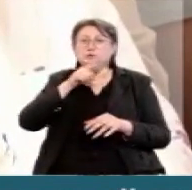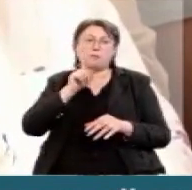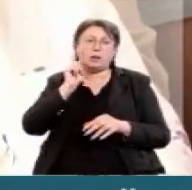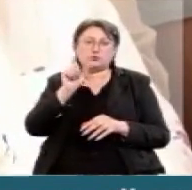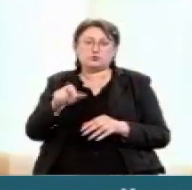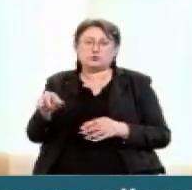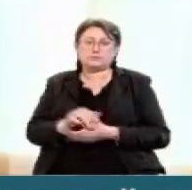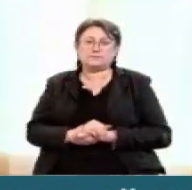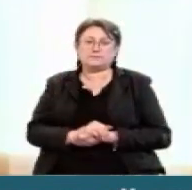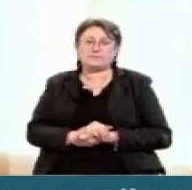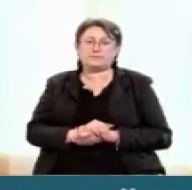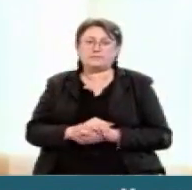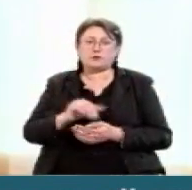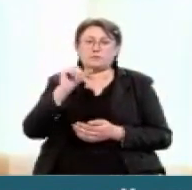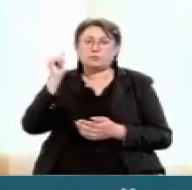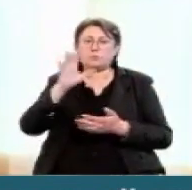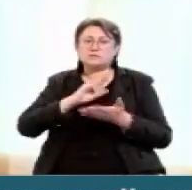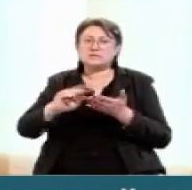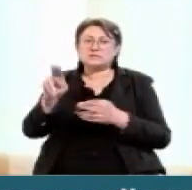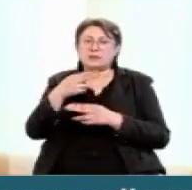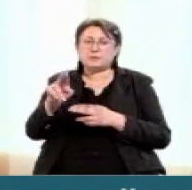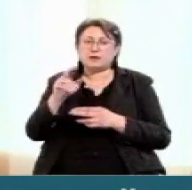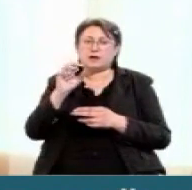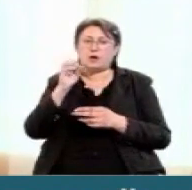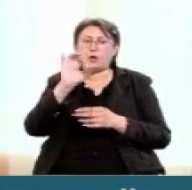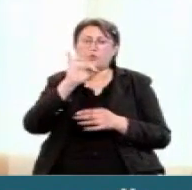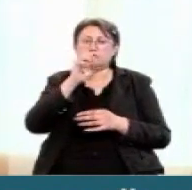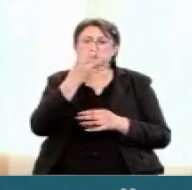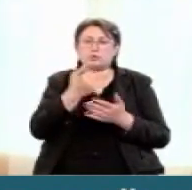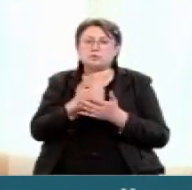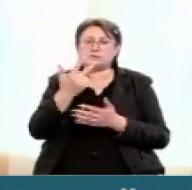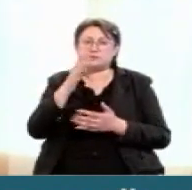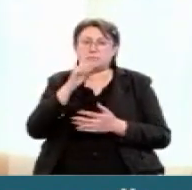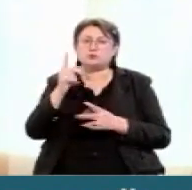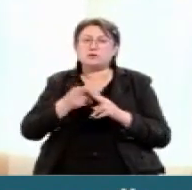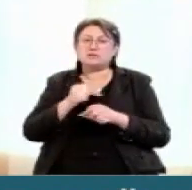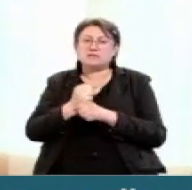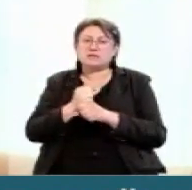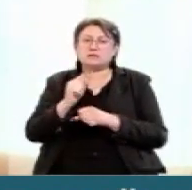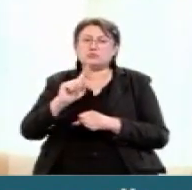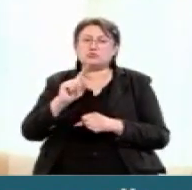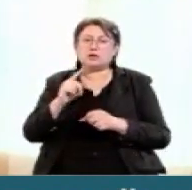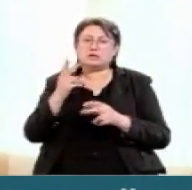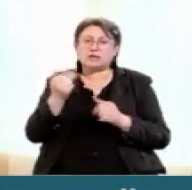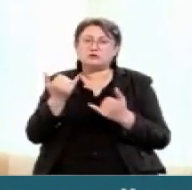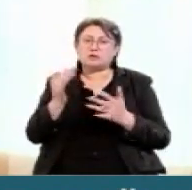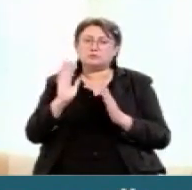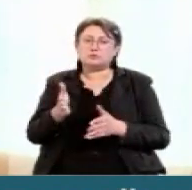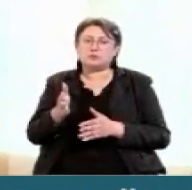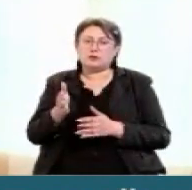молодежи. В прошлом году закон подписан в декабре, это от 14 до 35 лет. Почему это делается? Потому что, да, сейчас будет